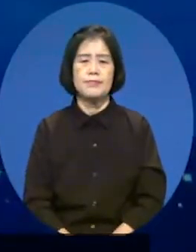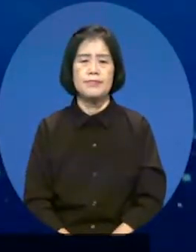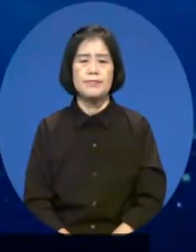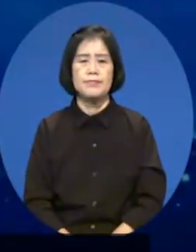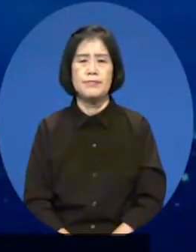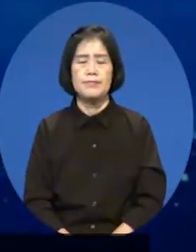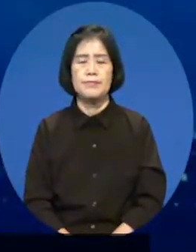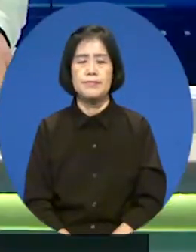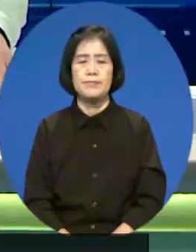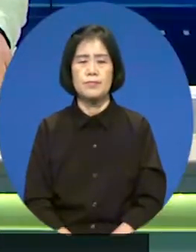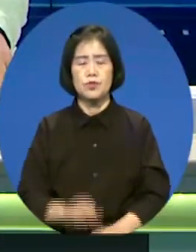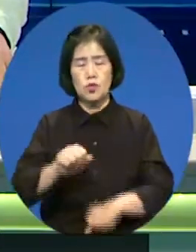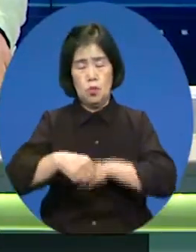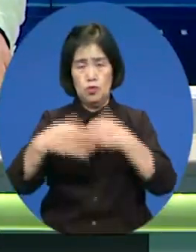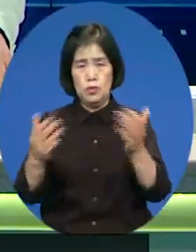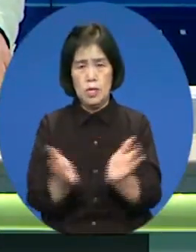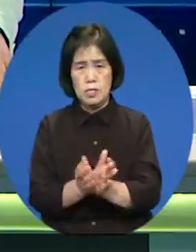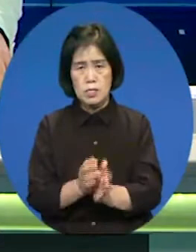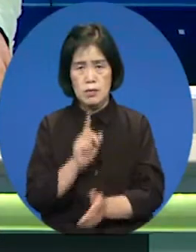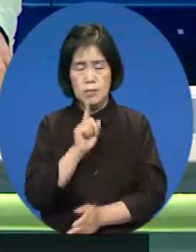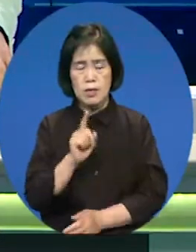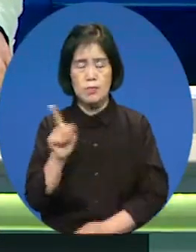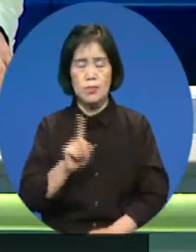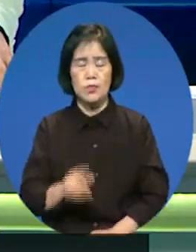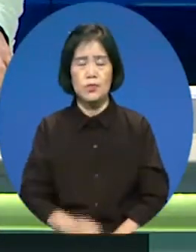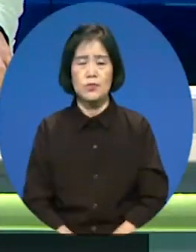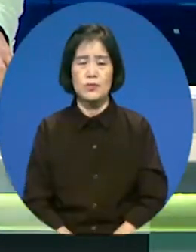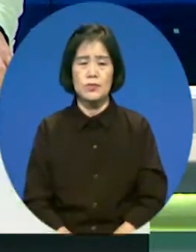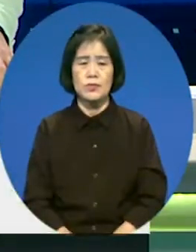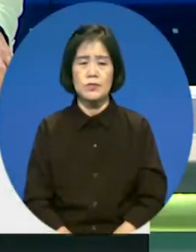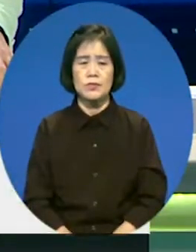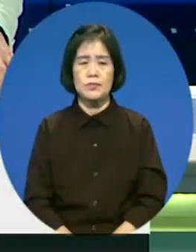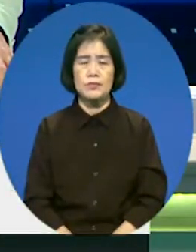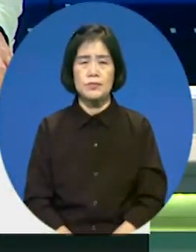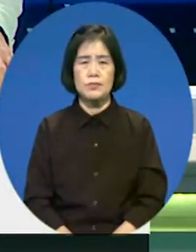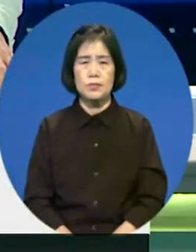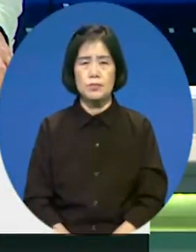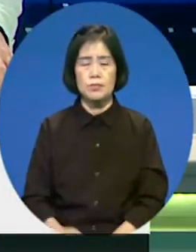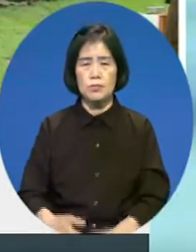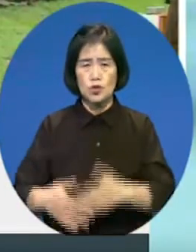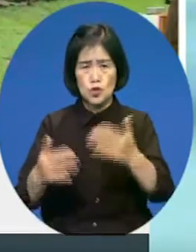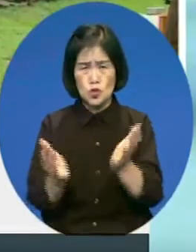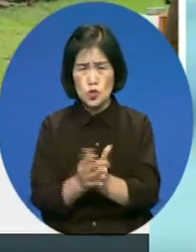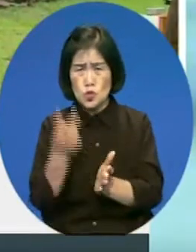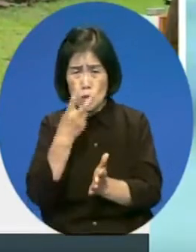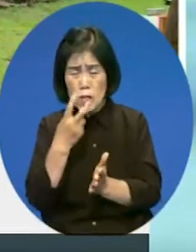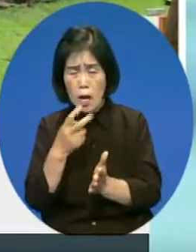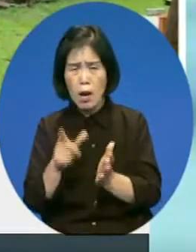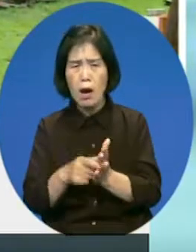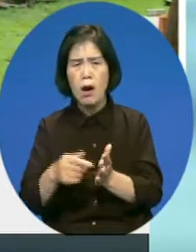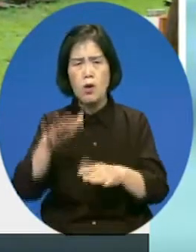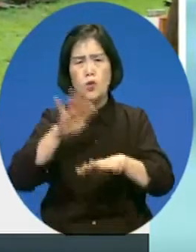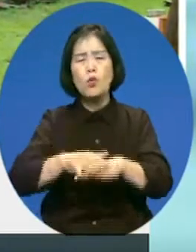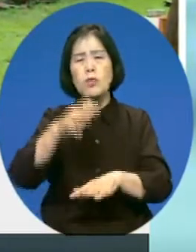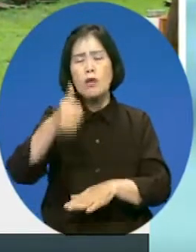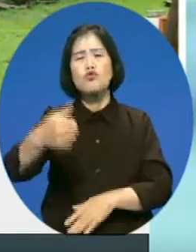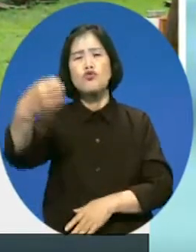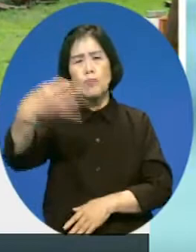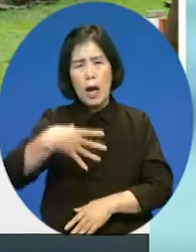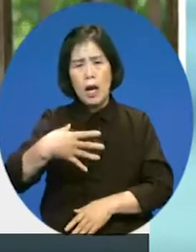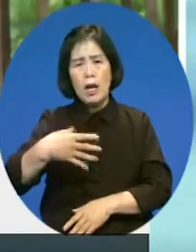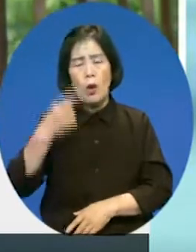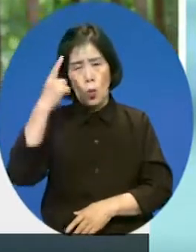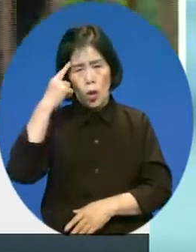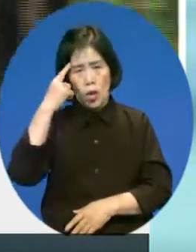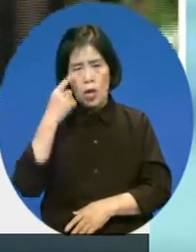나오는데 동물단체들 뭐라고 얘기하고 있습니까? 당초 아까 말씀드린 당국 조사가 농장주의 말에 의존할 수밖에 없는 건 사육시에 대한